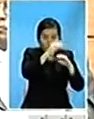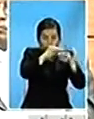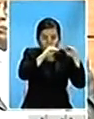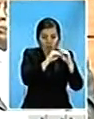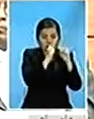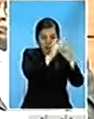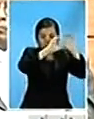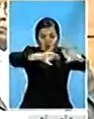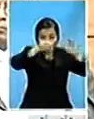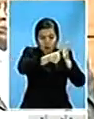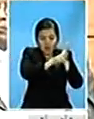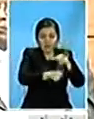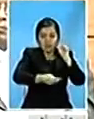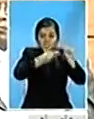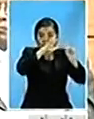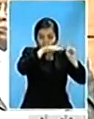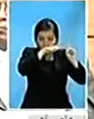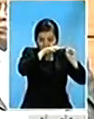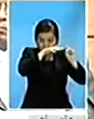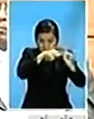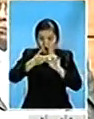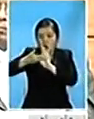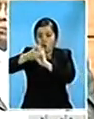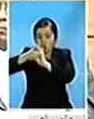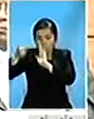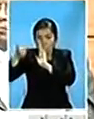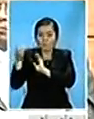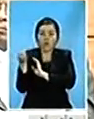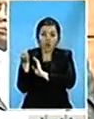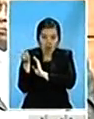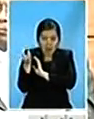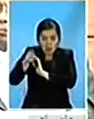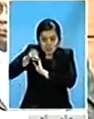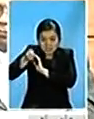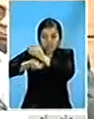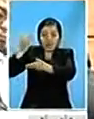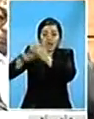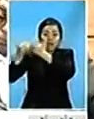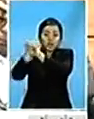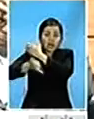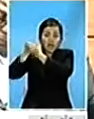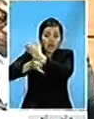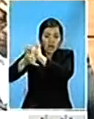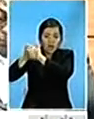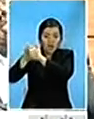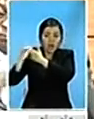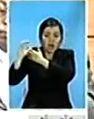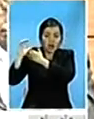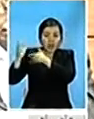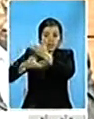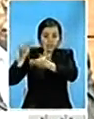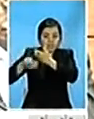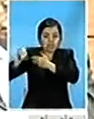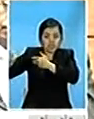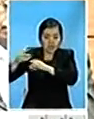าลที่ 15,000 บาทมาหักกับราคาข้าวที่แท้จริงในตลาดก็คือราคาข้าวที่ชาวนาควรที่